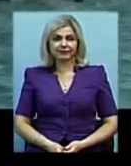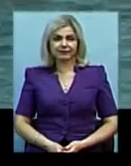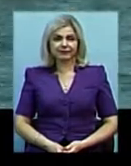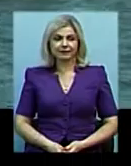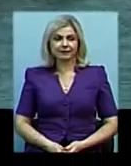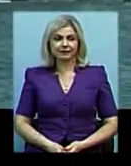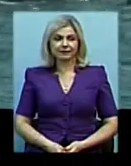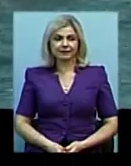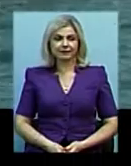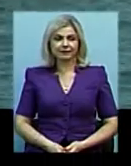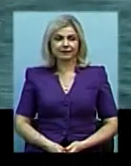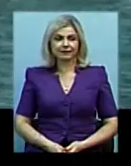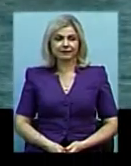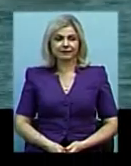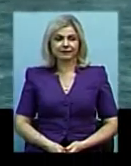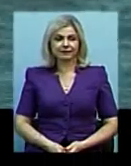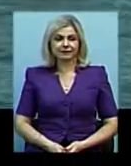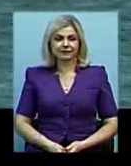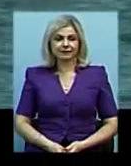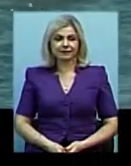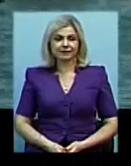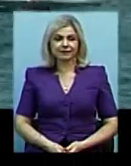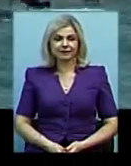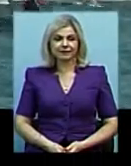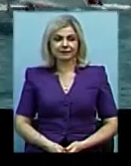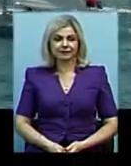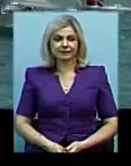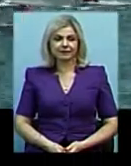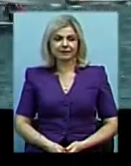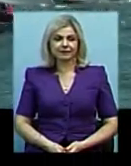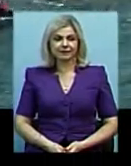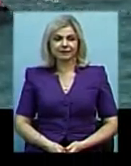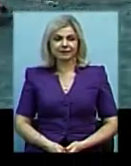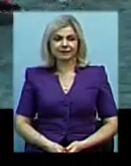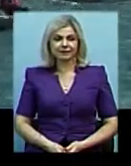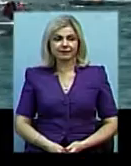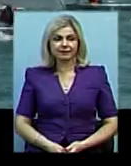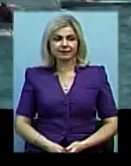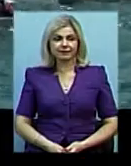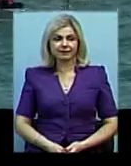Thank you.